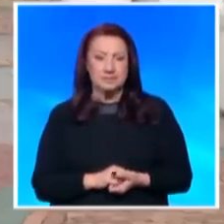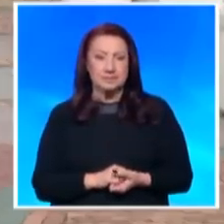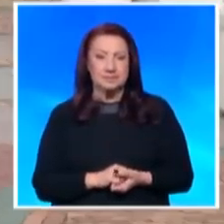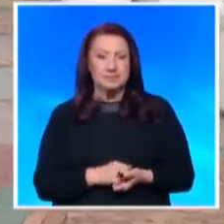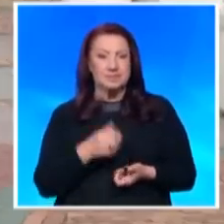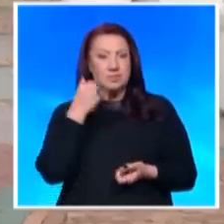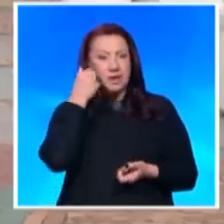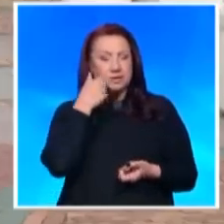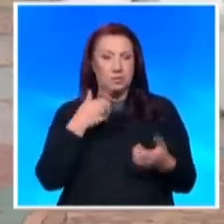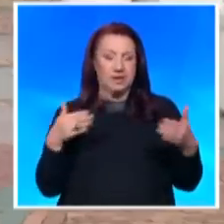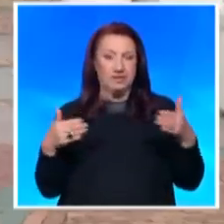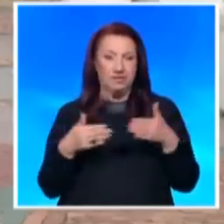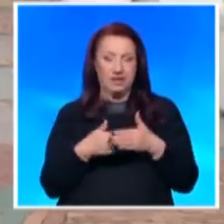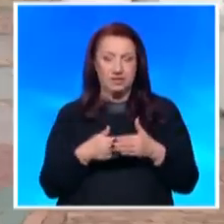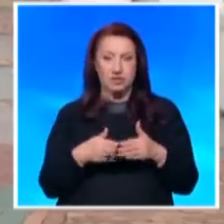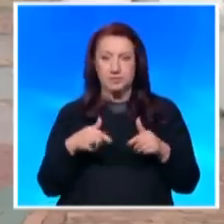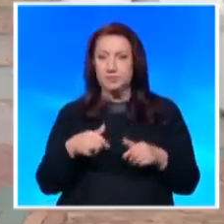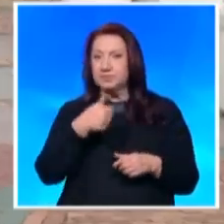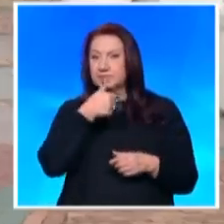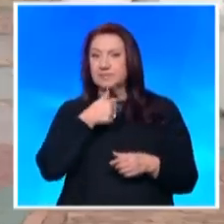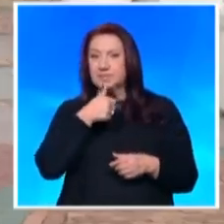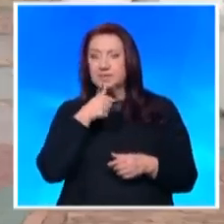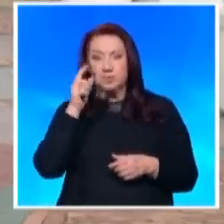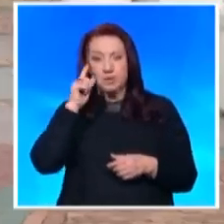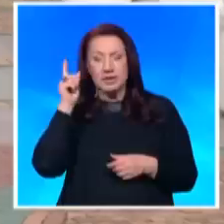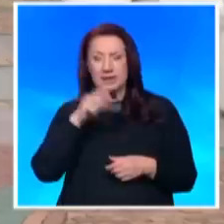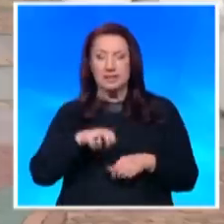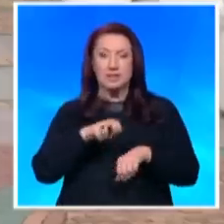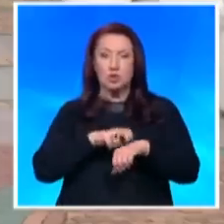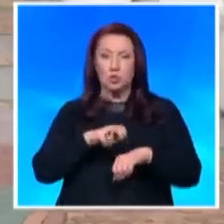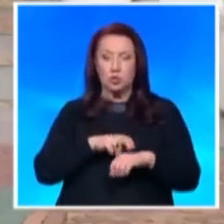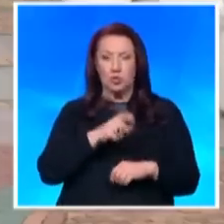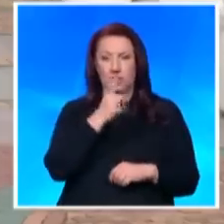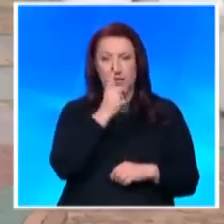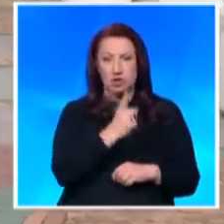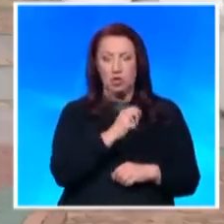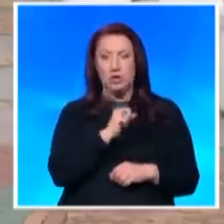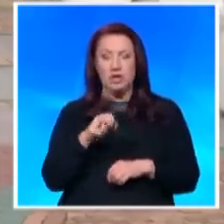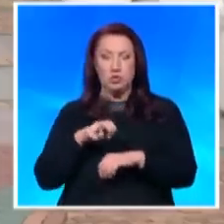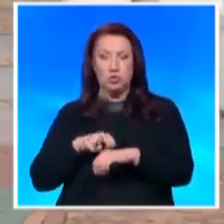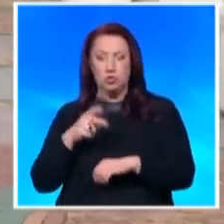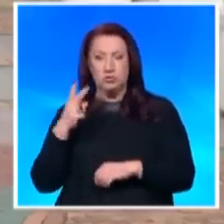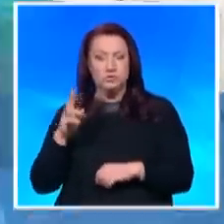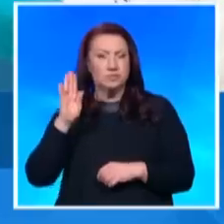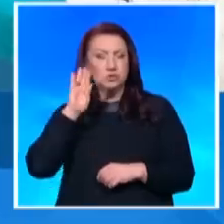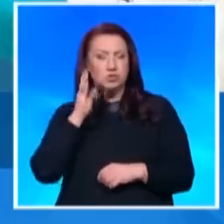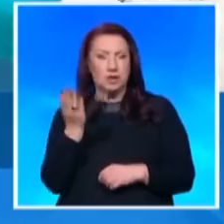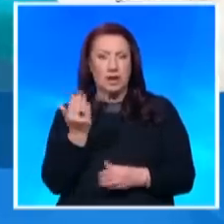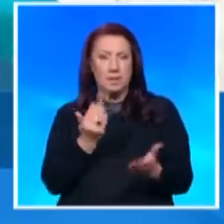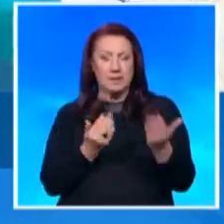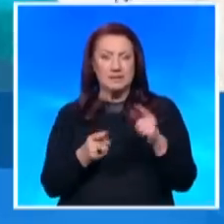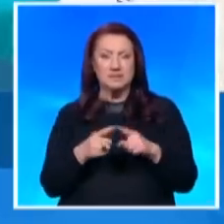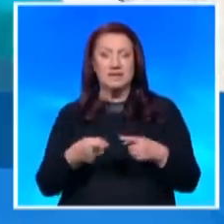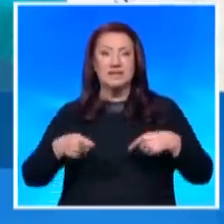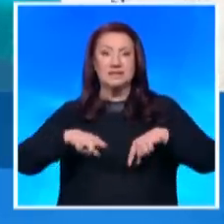Добър вечер. В съботния ден от Дундуков 1 и от Дундуков 2 се чуха призиви за съдебна реформа, насочена не срещу личността на Иван